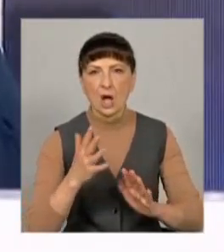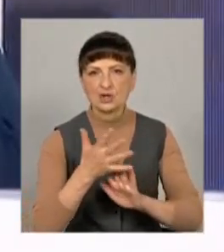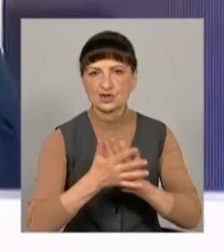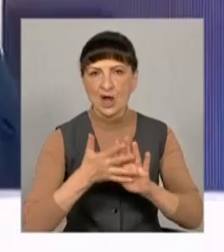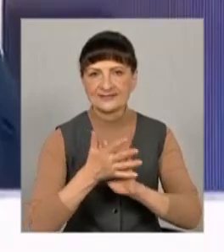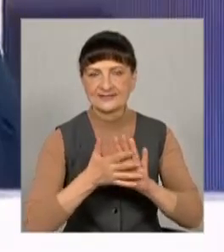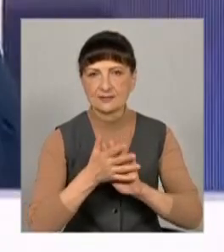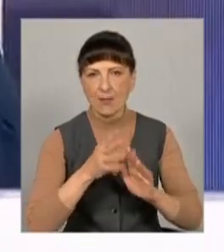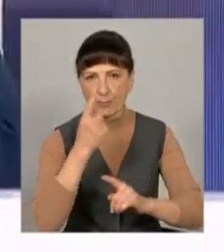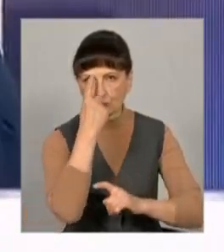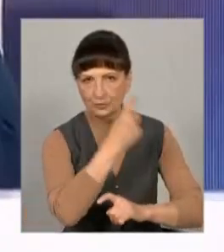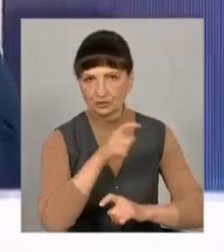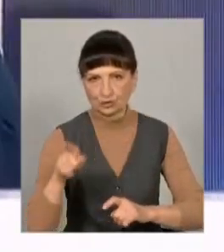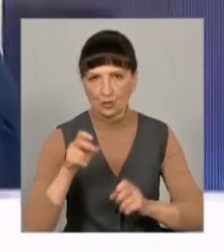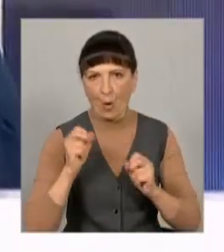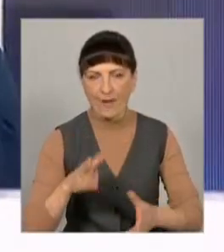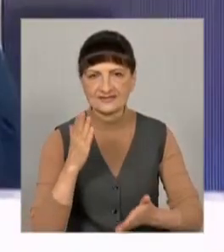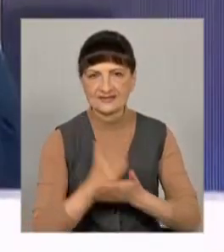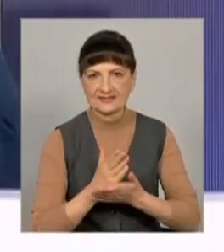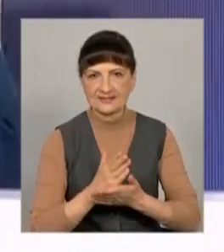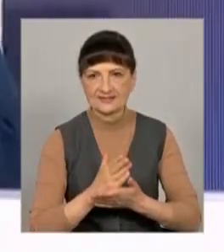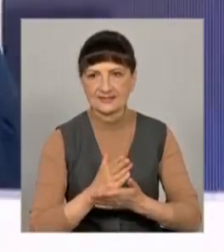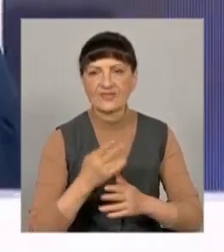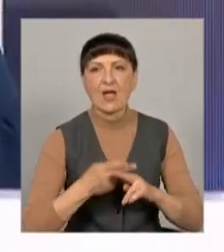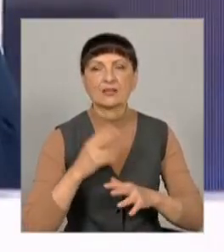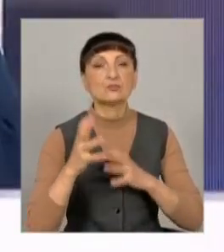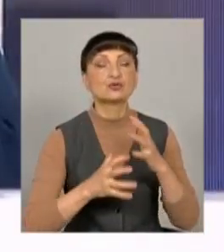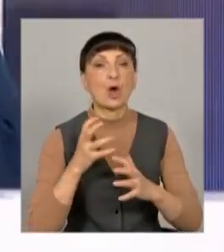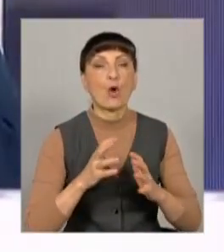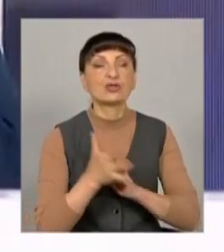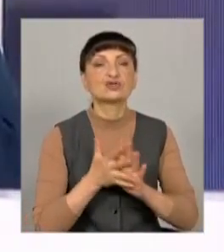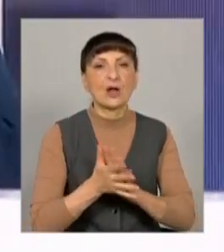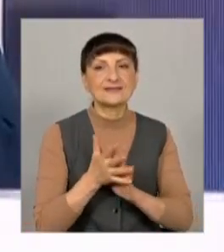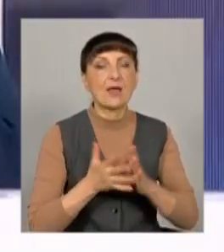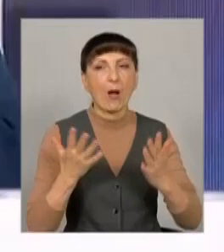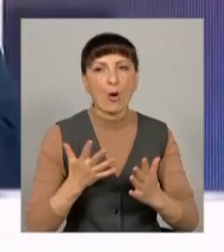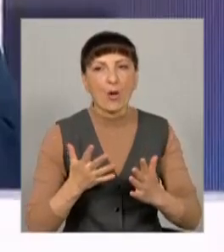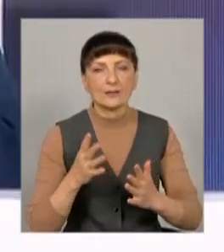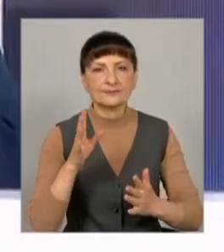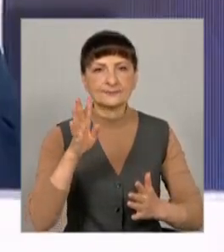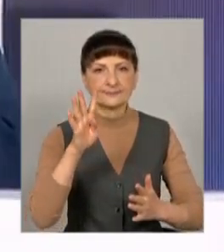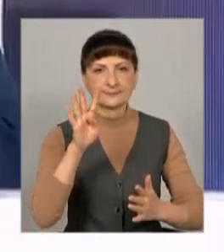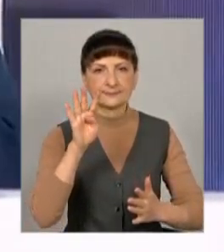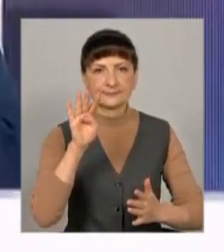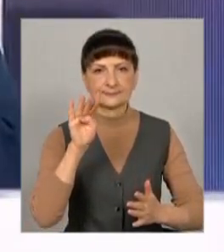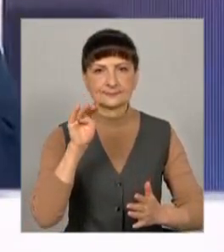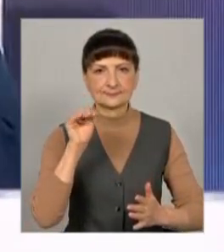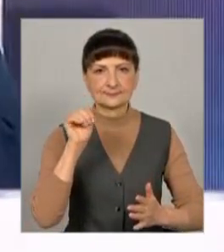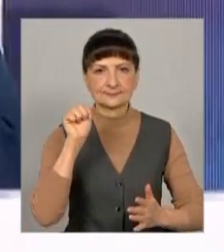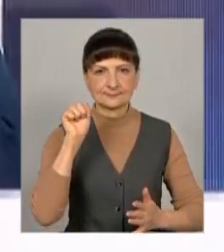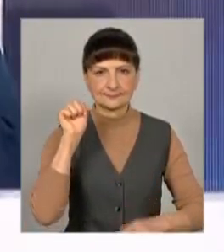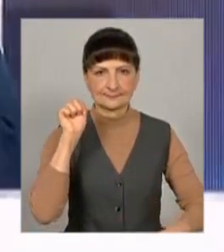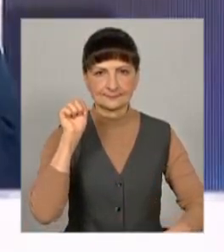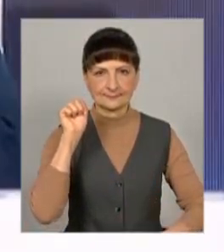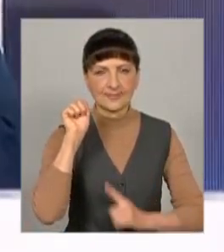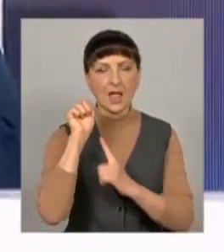что люди находятся в опасности. Это такой международный жест, если человек вот так вот вверх руку поднимет,